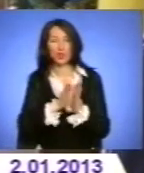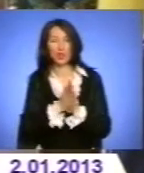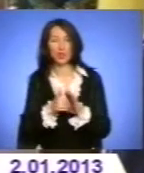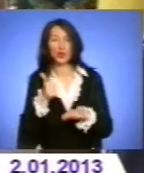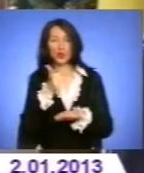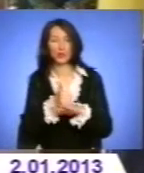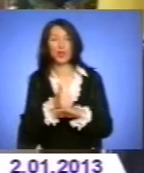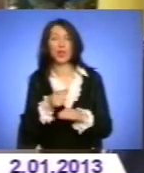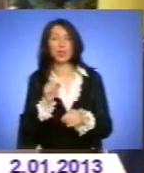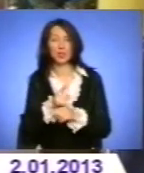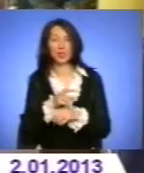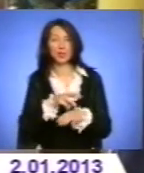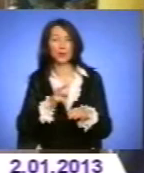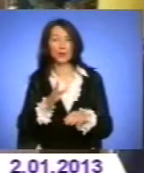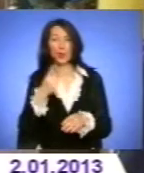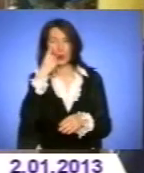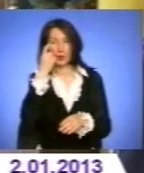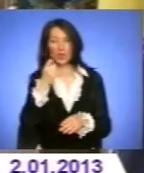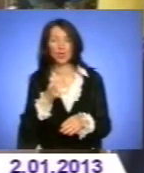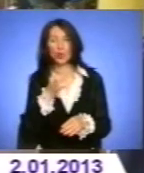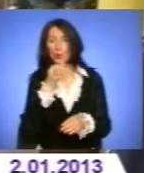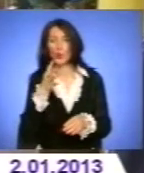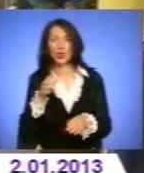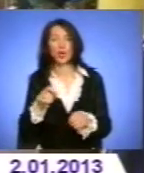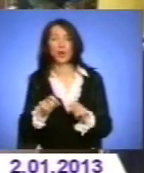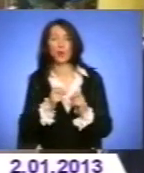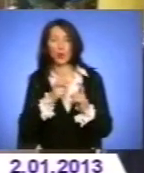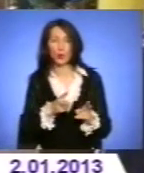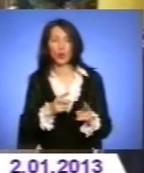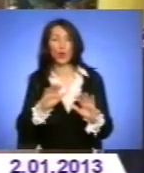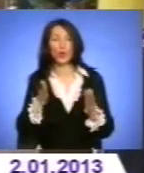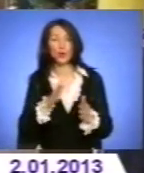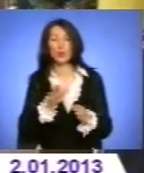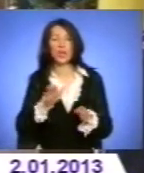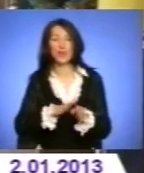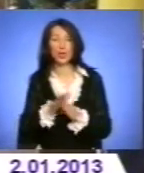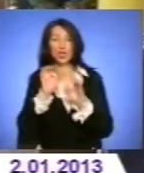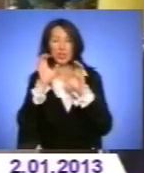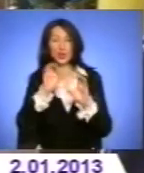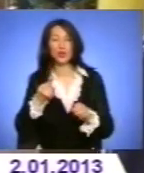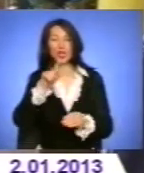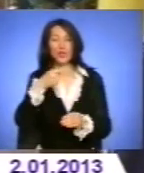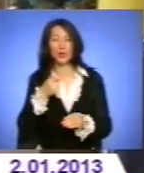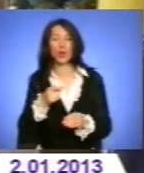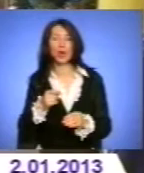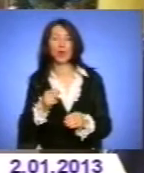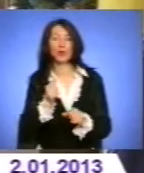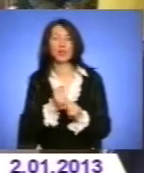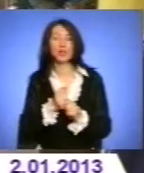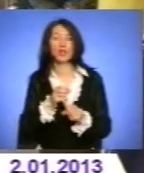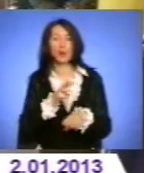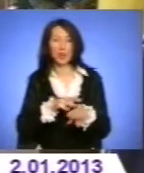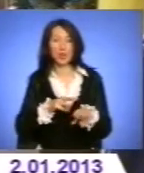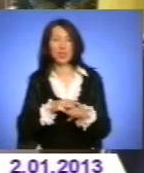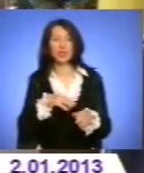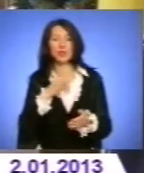була попередження будь-яких правопорушень. У випадку невиконання законних вимог працівників міліції до